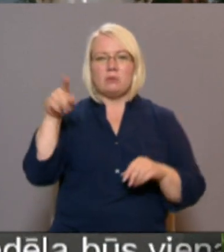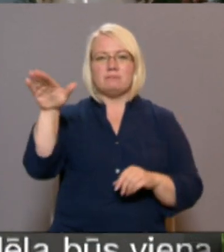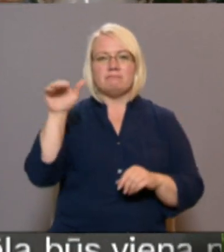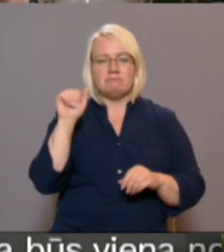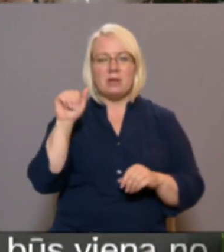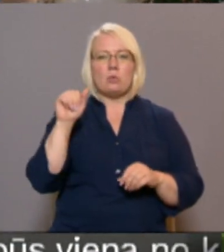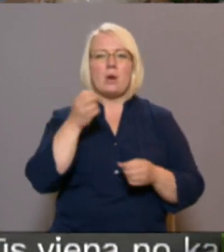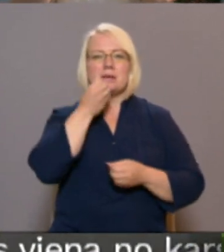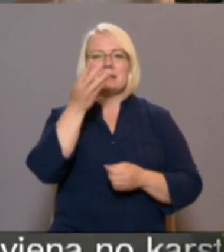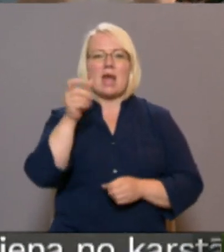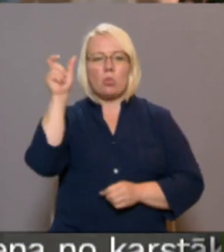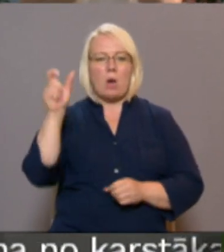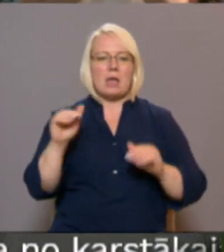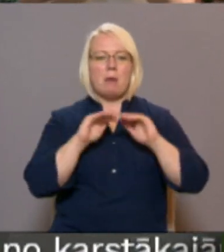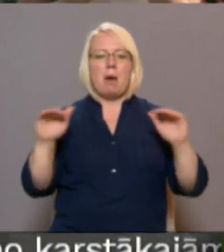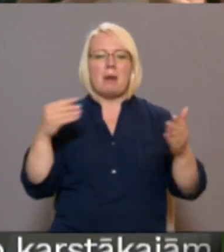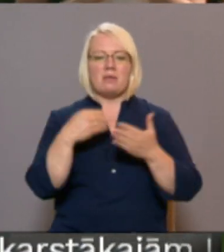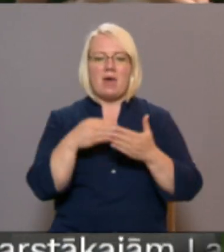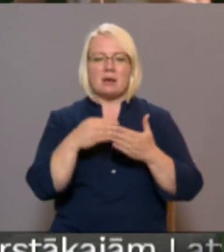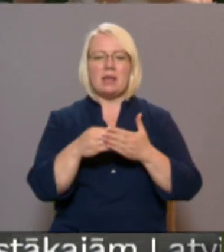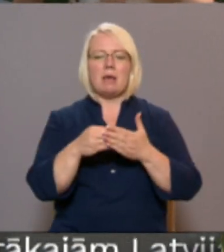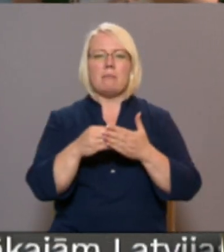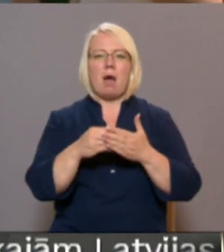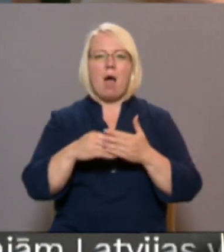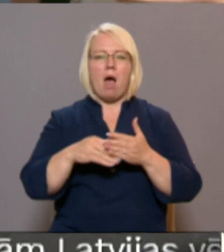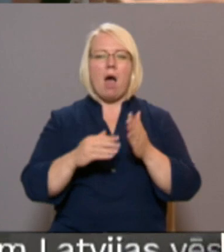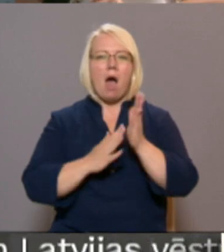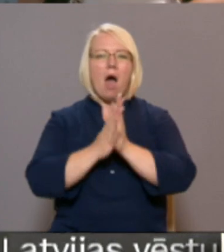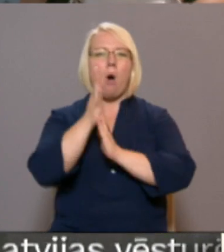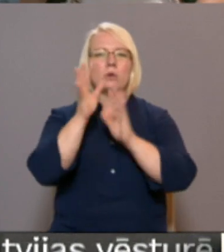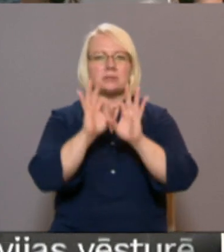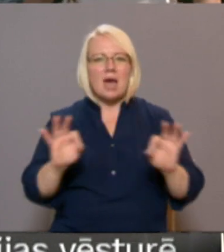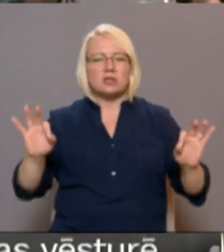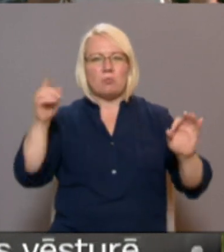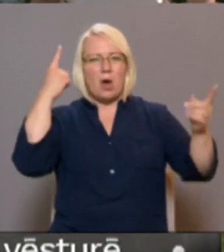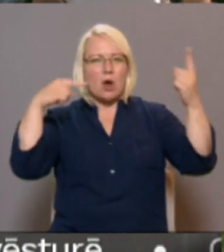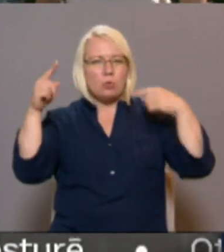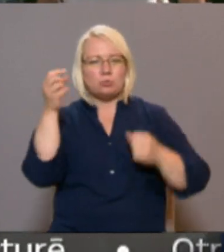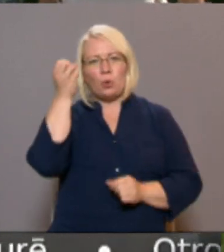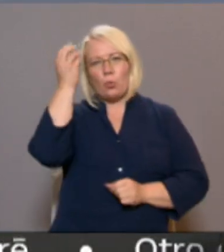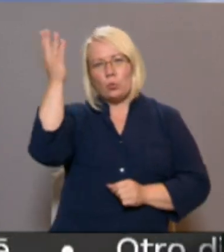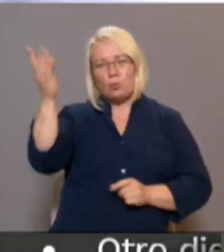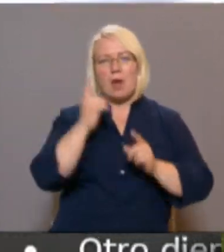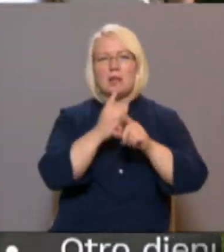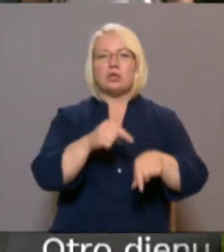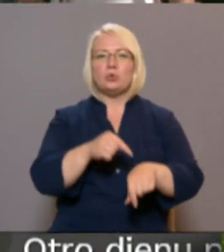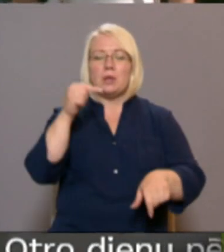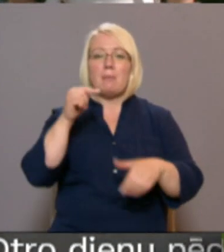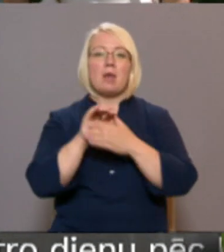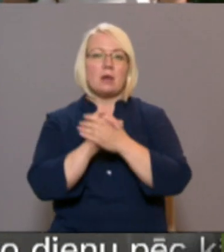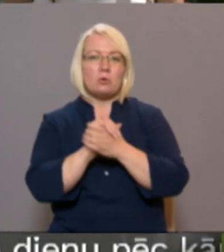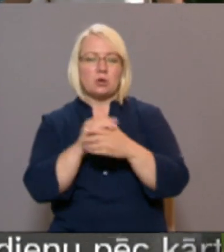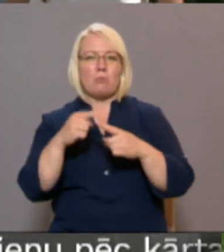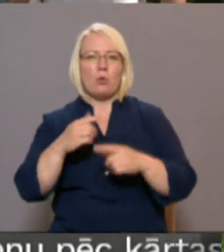Ziedoņa pamatvērtībām – augt skaistumā, atbildībā, radošumā, gudrībā, līdzjūtībā, draudzībā un